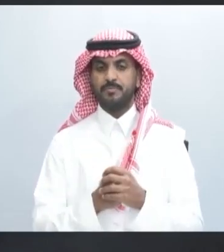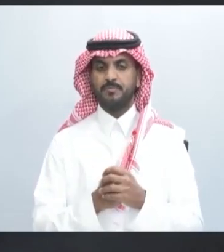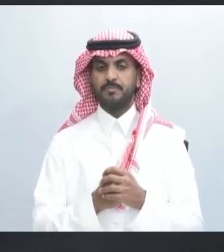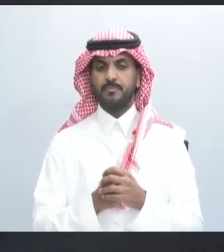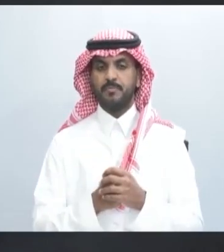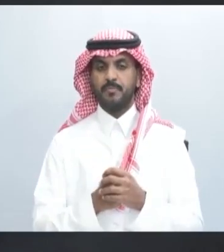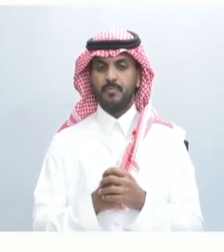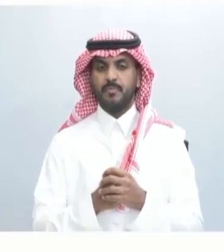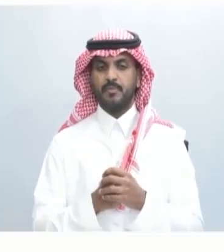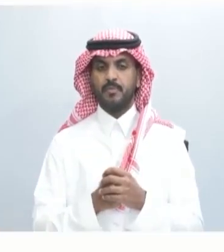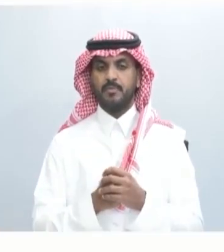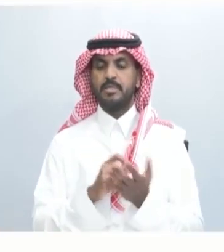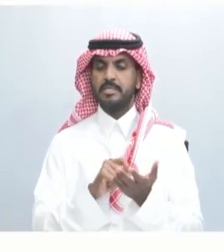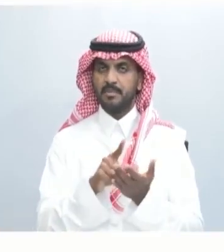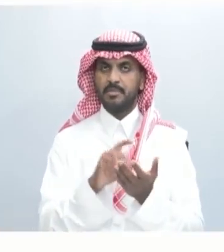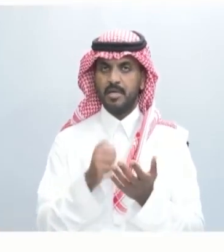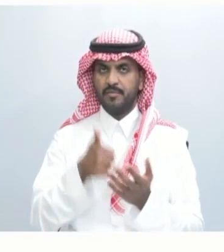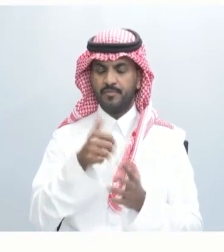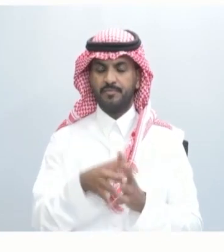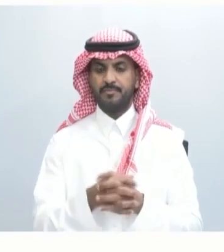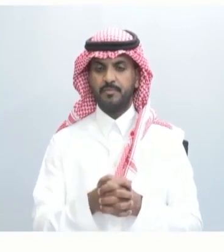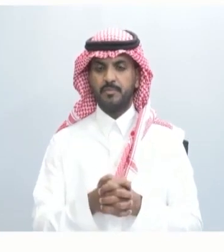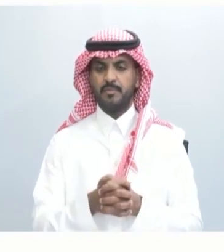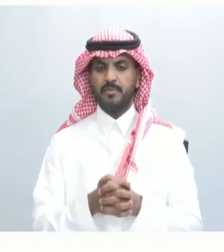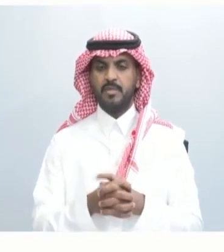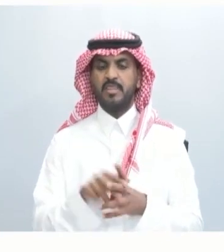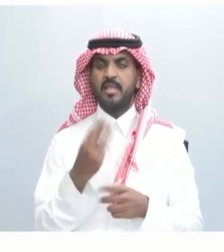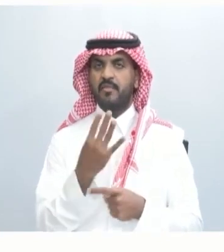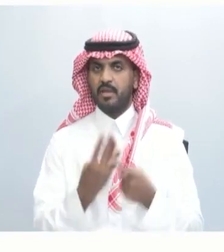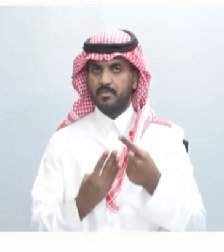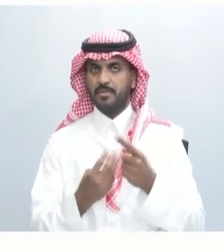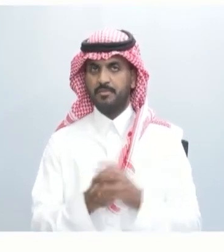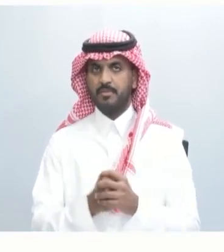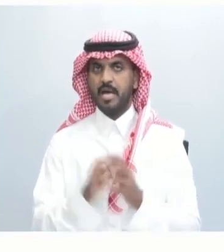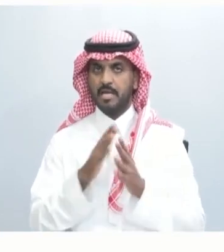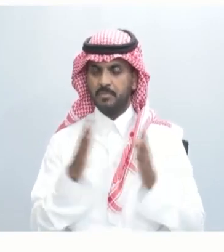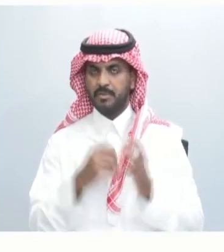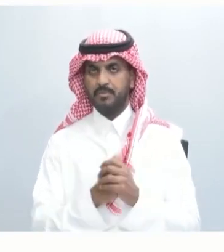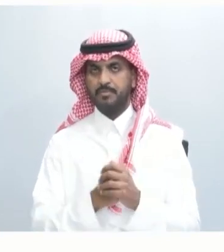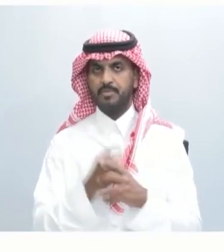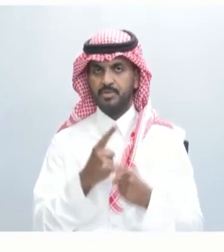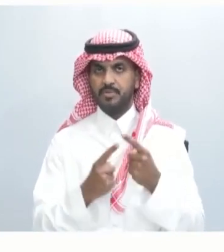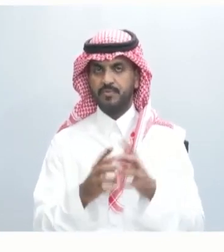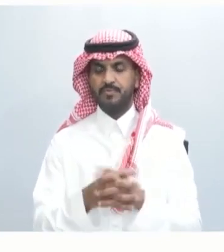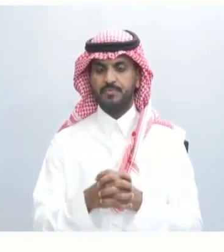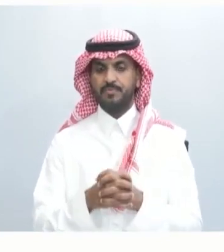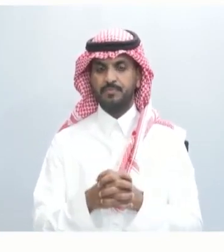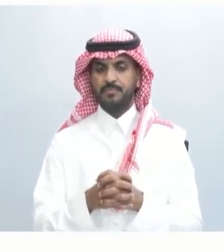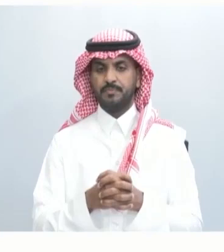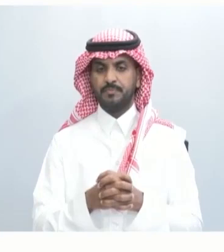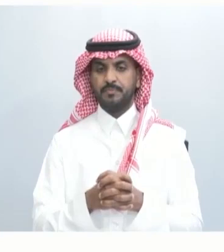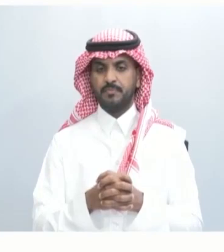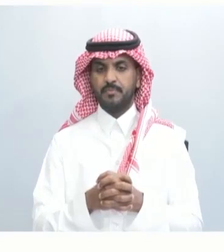ستكون اكبر اذا سنه استبعد هذه الاجابه طيب ثلاثه ارباع اكبر من النصف نستبعدها ابنائي بناتي